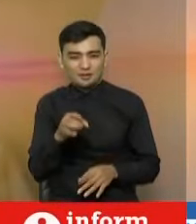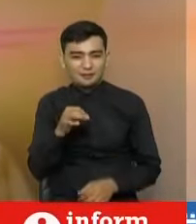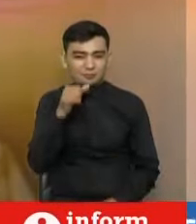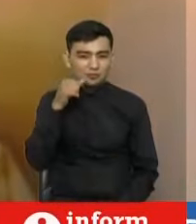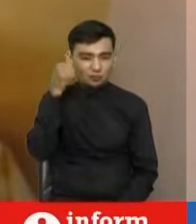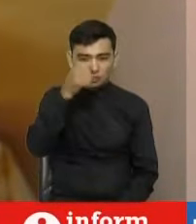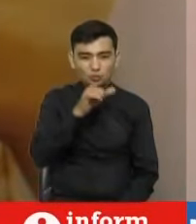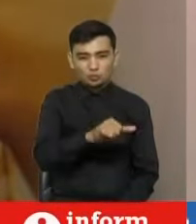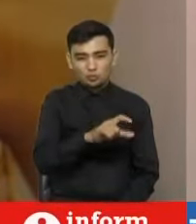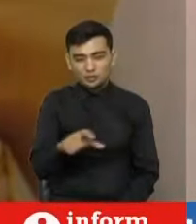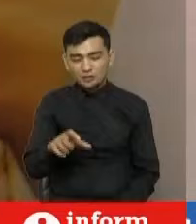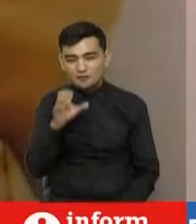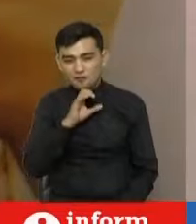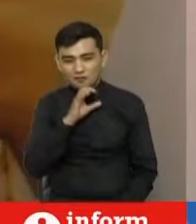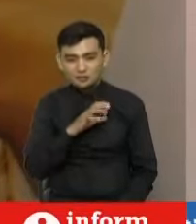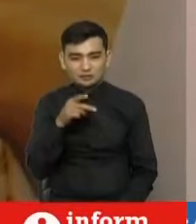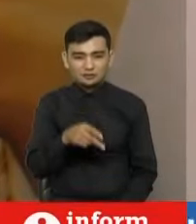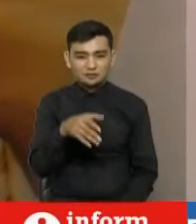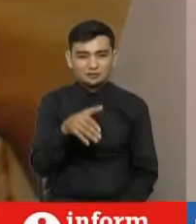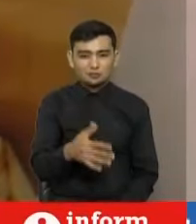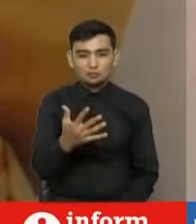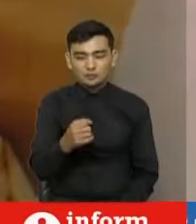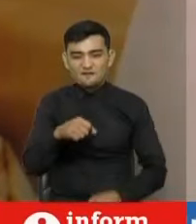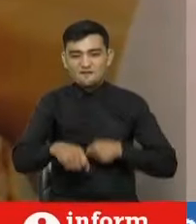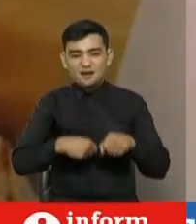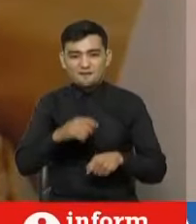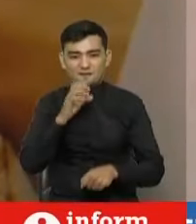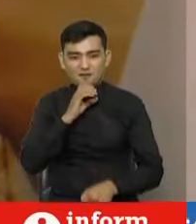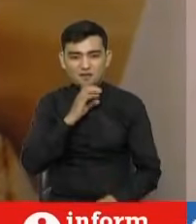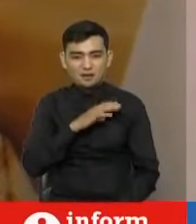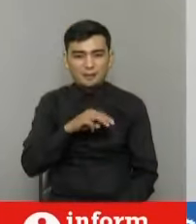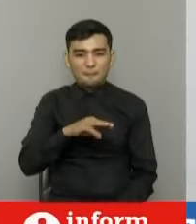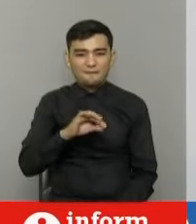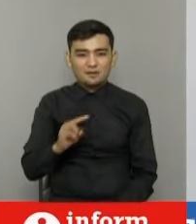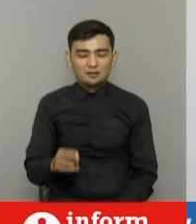году у граждан украли более 2500 велосипедов, сообщили в МВД.